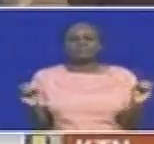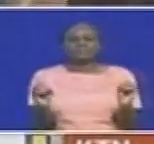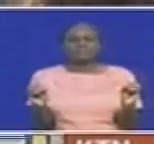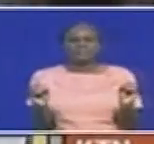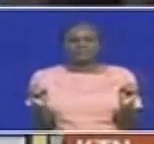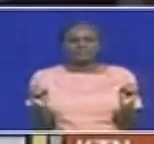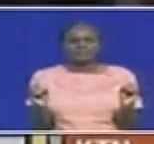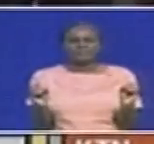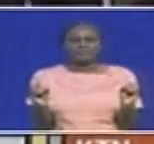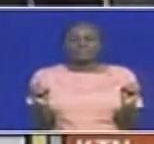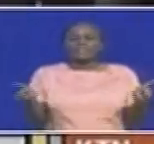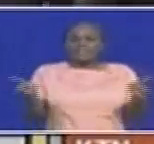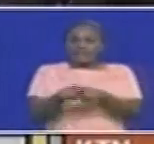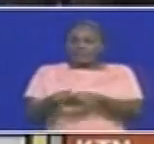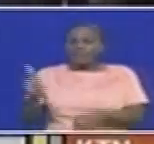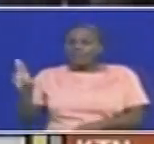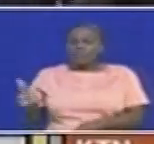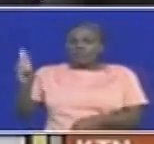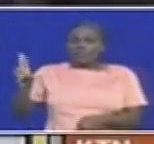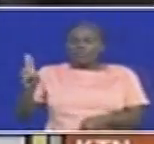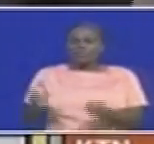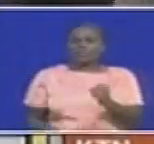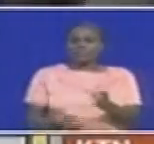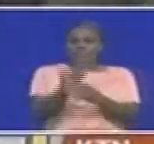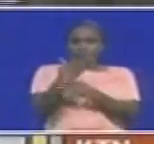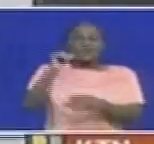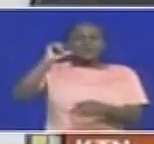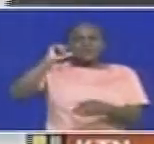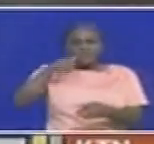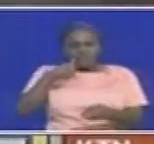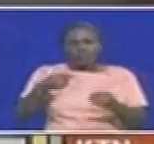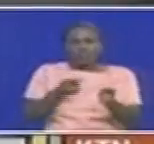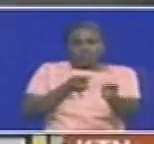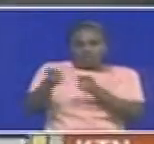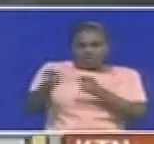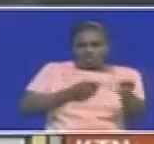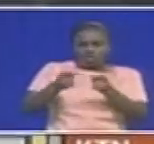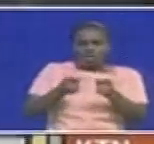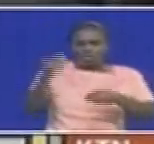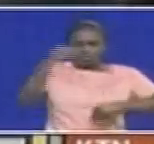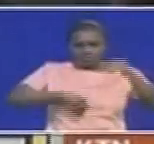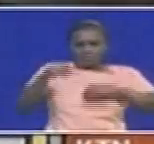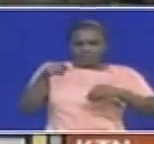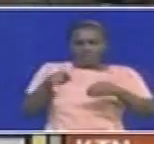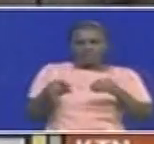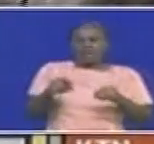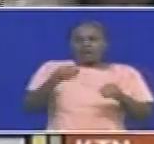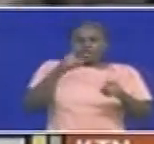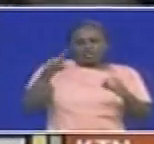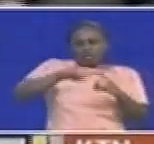Here we are, ladies and gentlemen. Na hapo Rais Uhuru Kenyatta akazindua rasmi mpangilio kupambana ufisadi, mpango utakaohitaji takriban shilingi